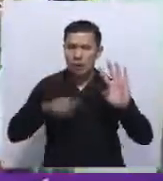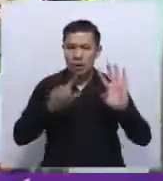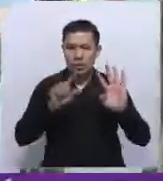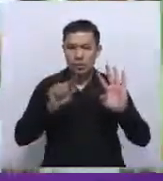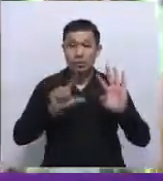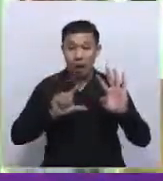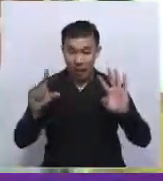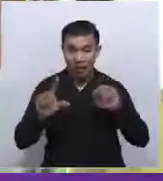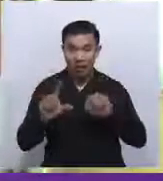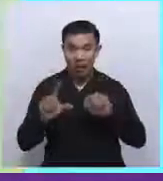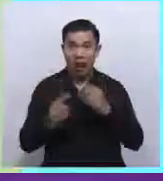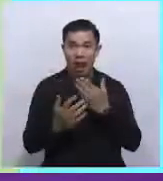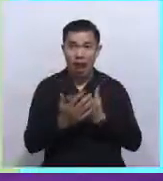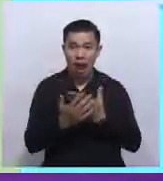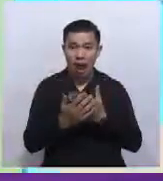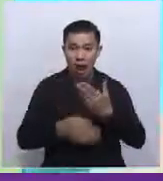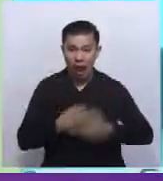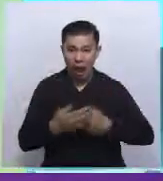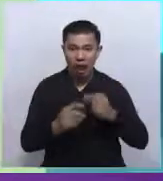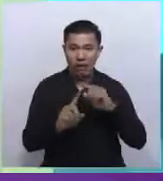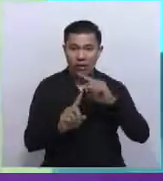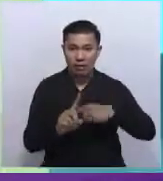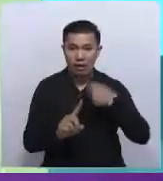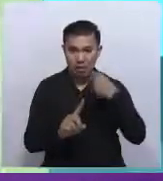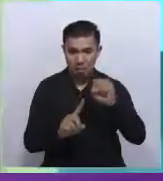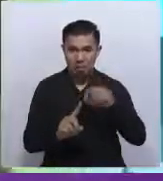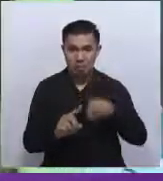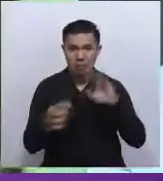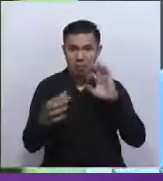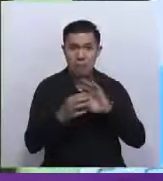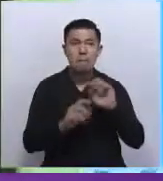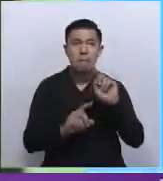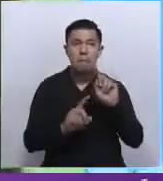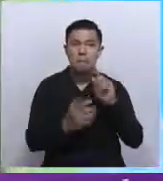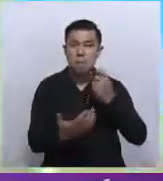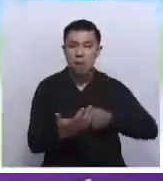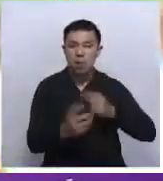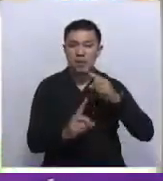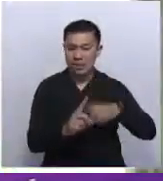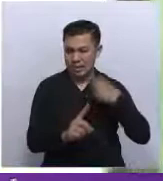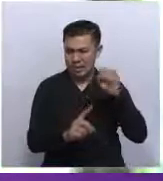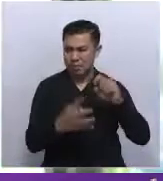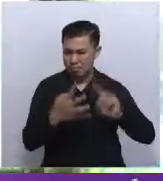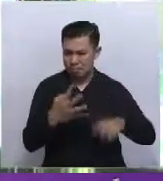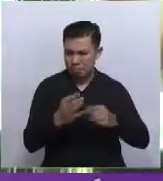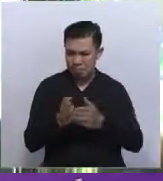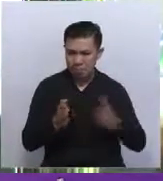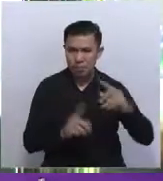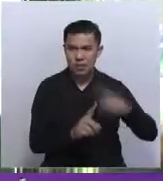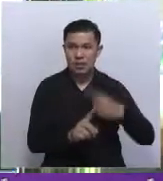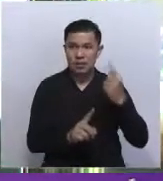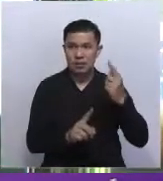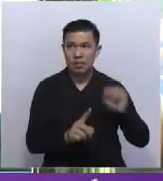4,020 ล้านบาทจะเปิดขายซองกลางเดือนตุลาคมนี้และเปิดประมูลช่วงปลายเดือนตุลาคมถึงเดือนพฤศจิกาย